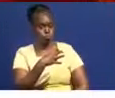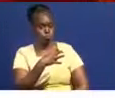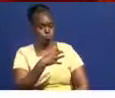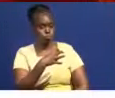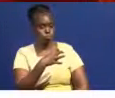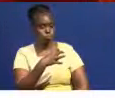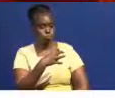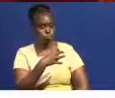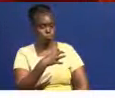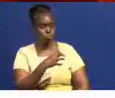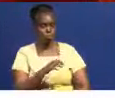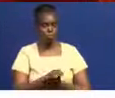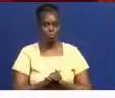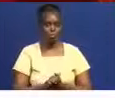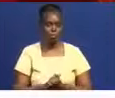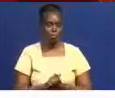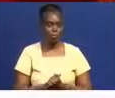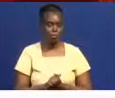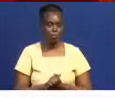vile inavyotakikana.